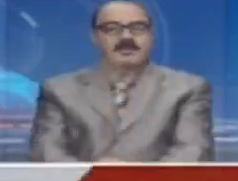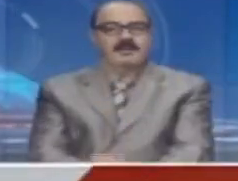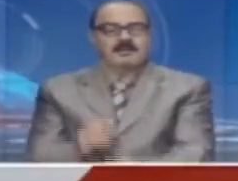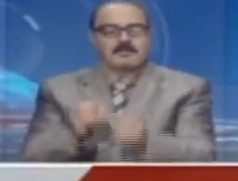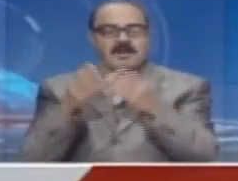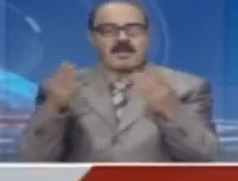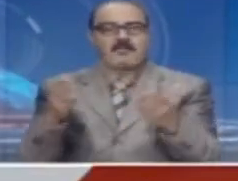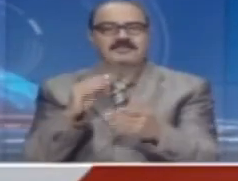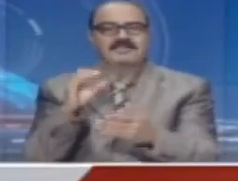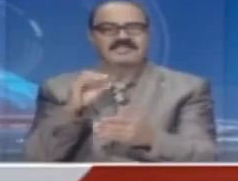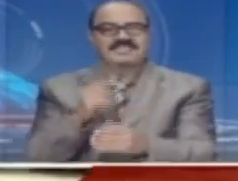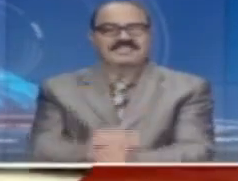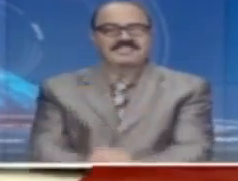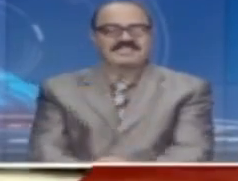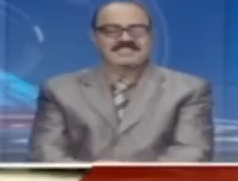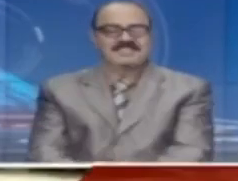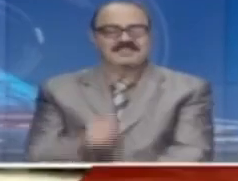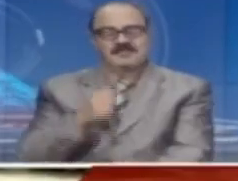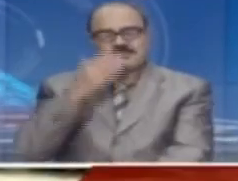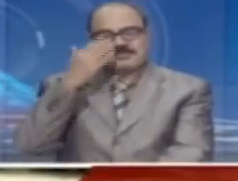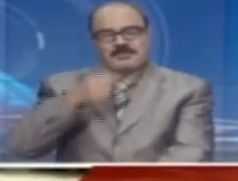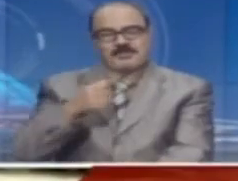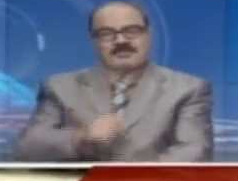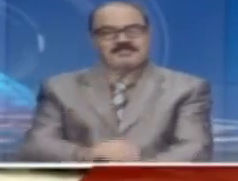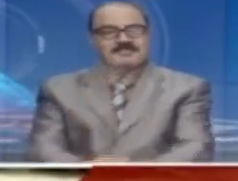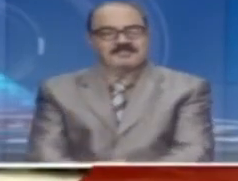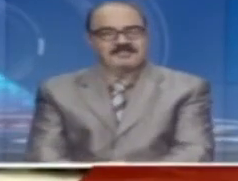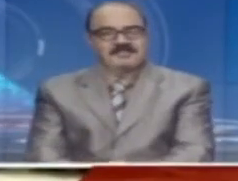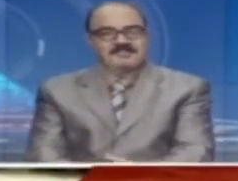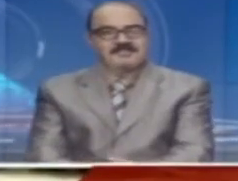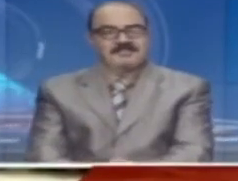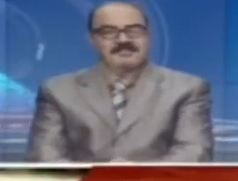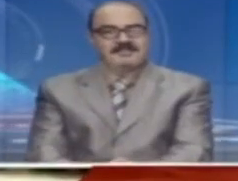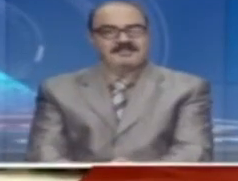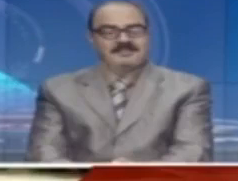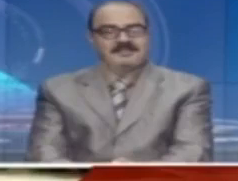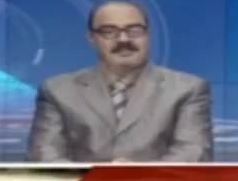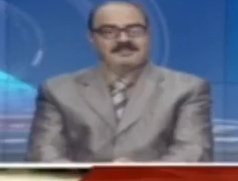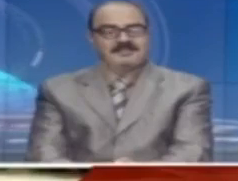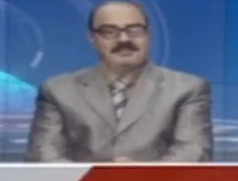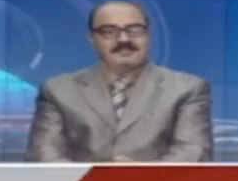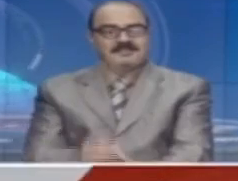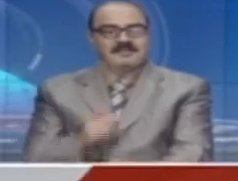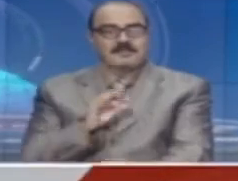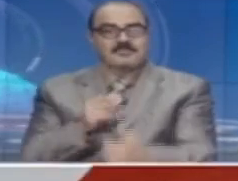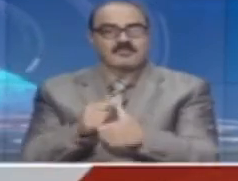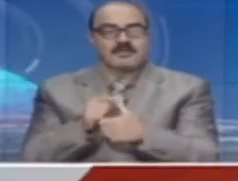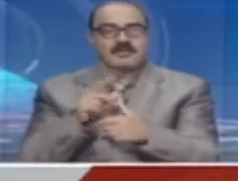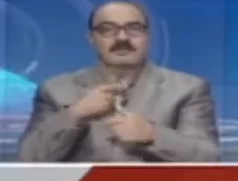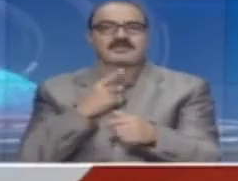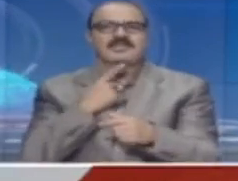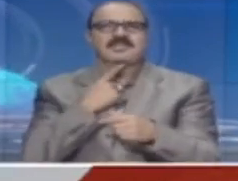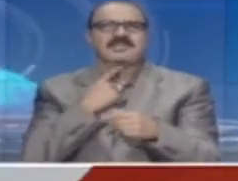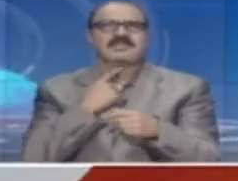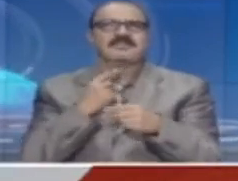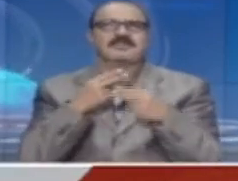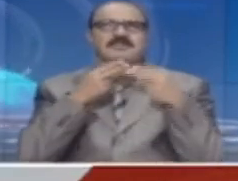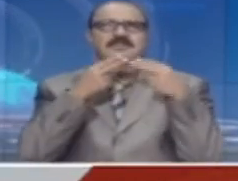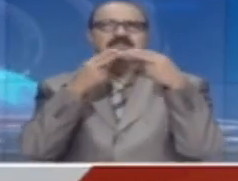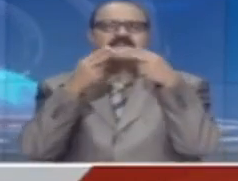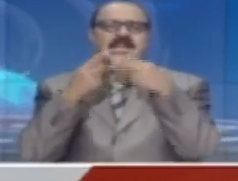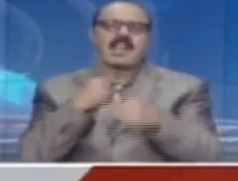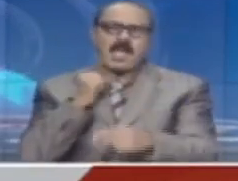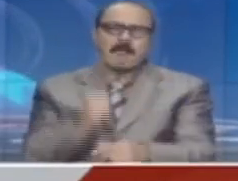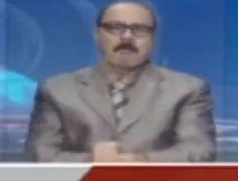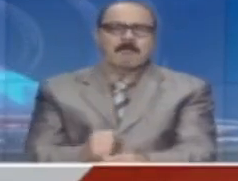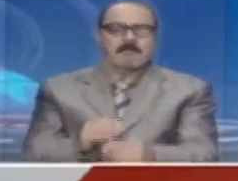منورنا يا سيدة الرئيس. كتر متشكر يا نورهان، دمتوا اللي منورنا. نور حضرتك يا فندم. كتر خيرك. ايه أكتر أمنية شخصية حضرتك